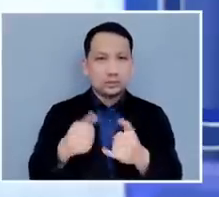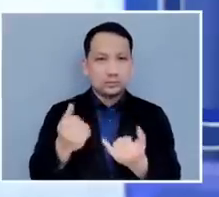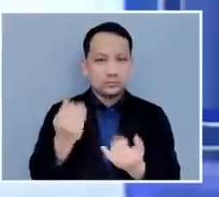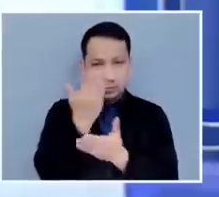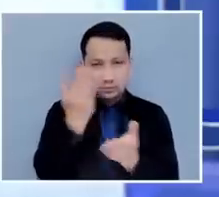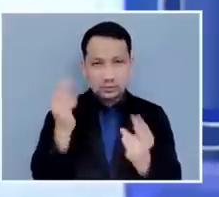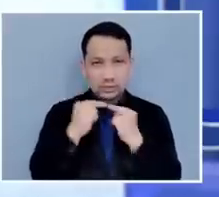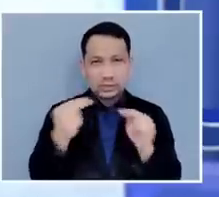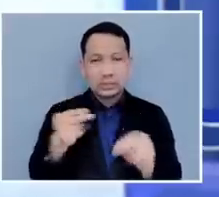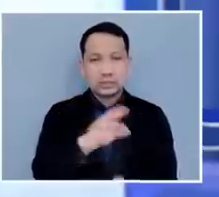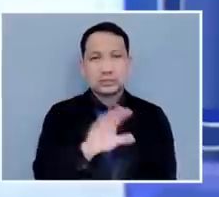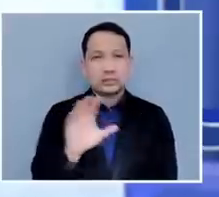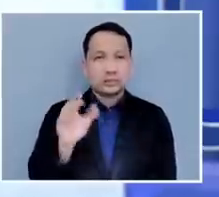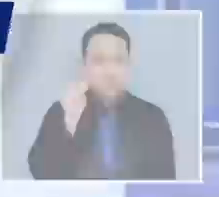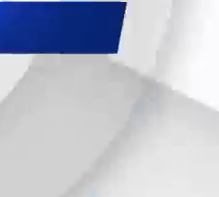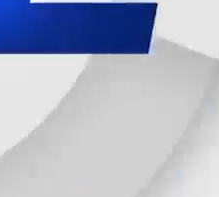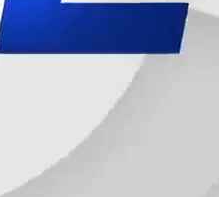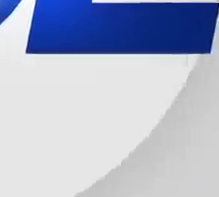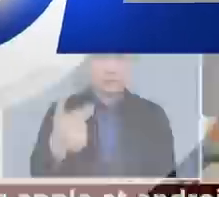Nagpapatrol, Annie Perez.